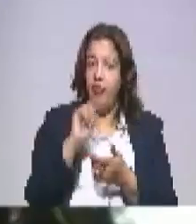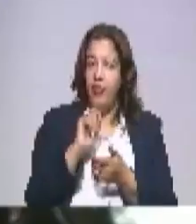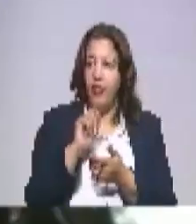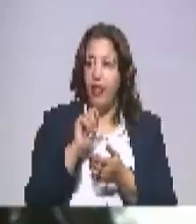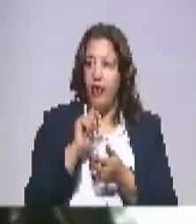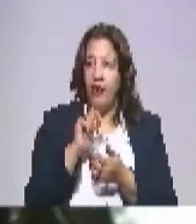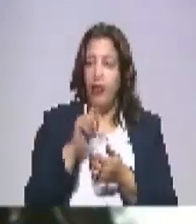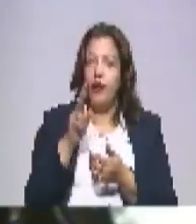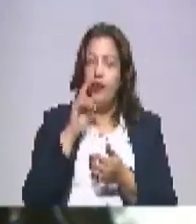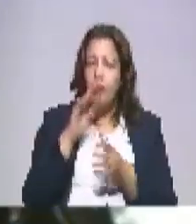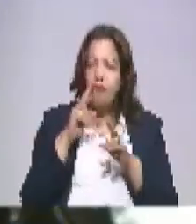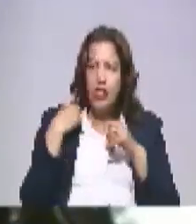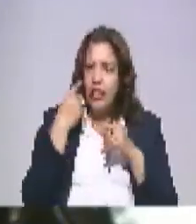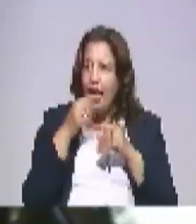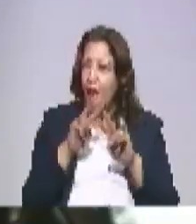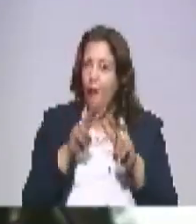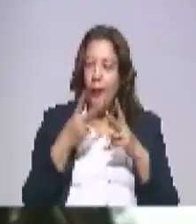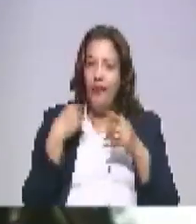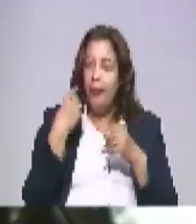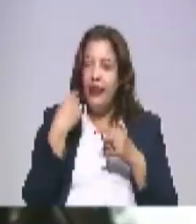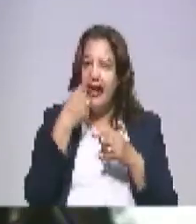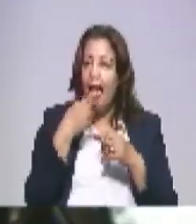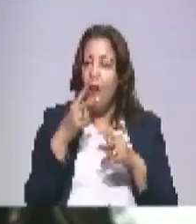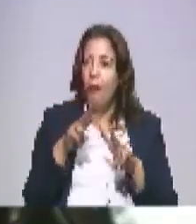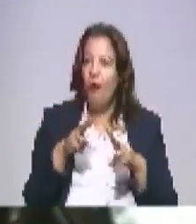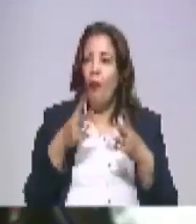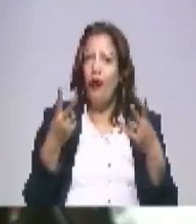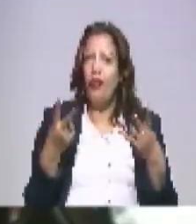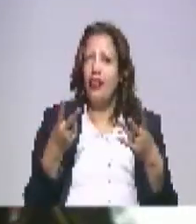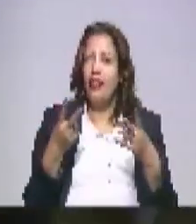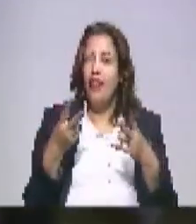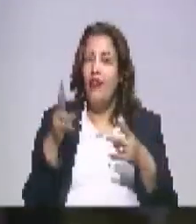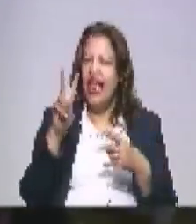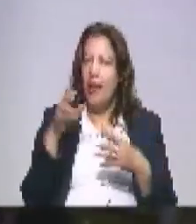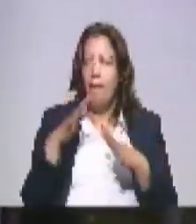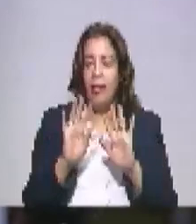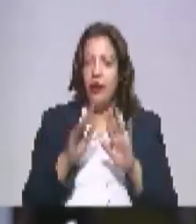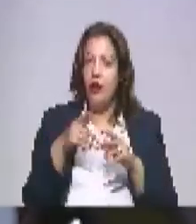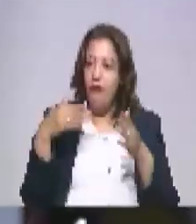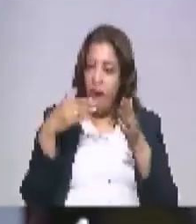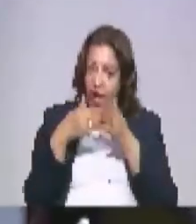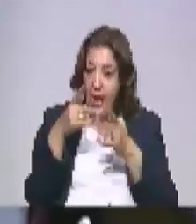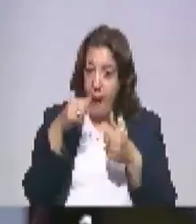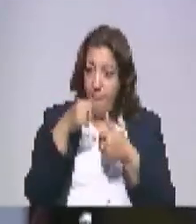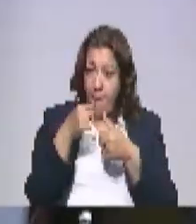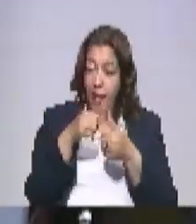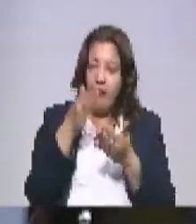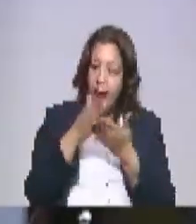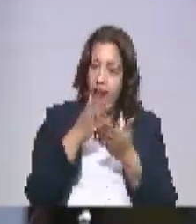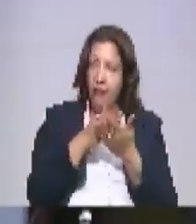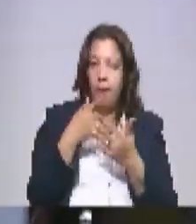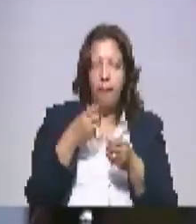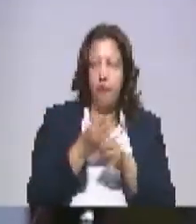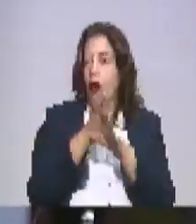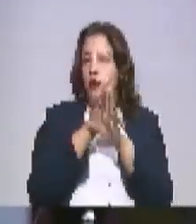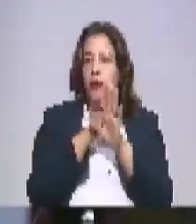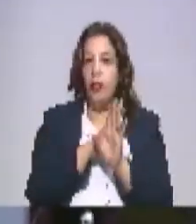حتى طريقة التقطيع مختلفة بس كده. وهناخد بقى الباقي بقى إيه، هنقطعه عادي خالص.